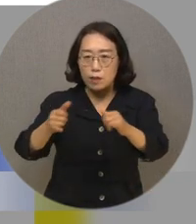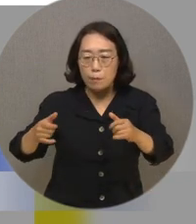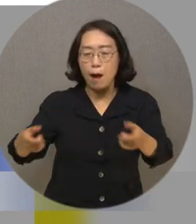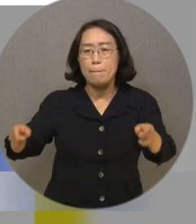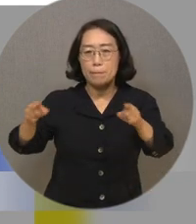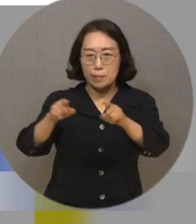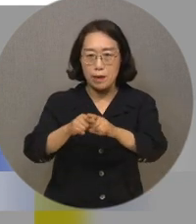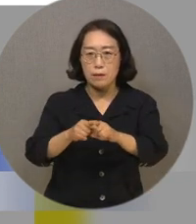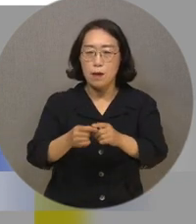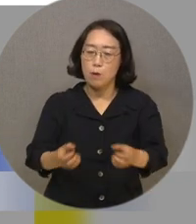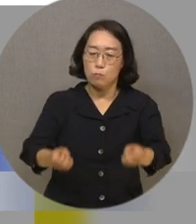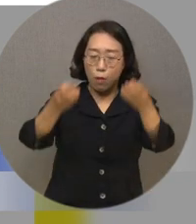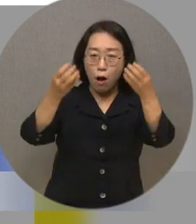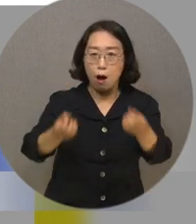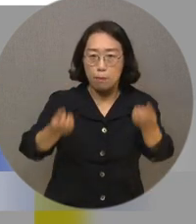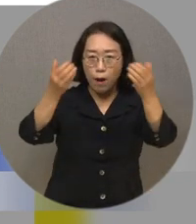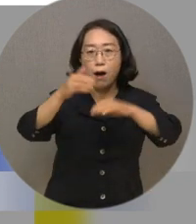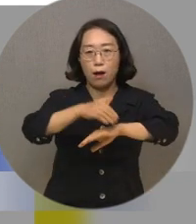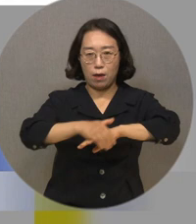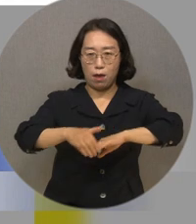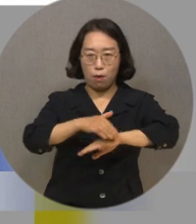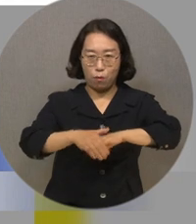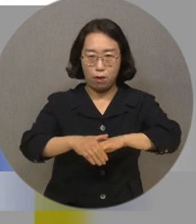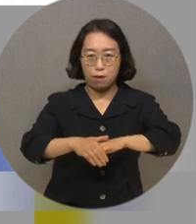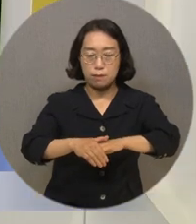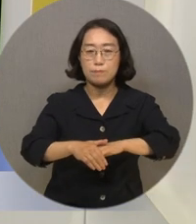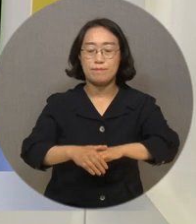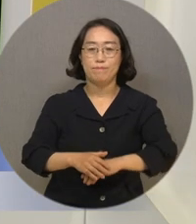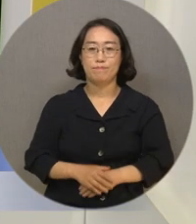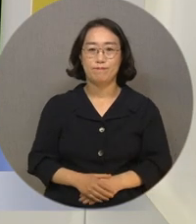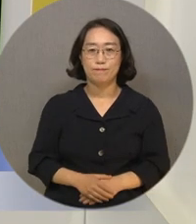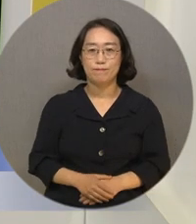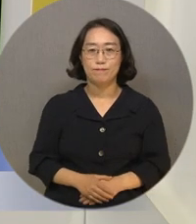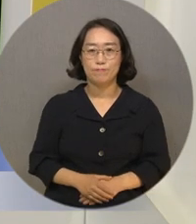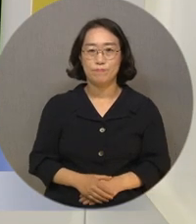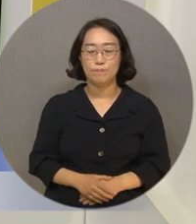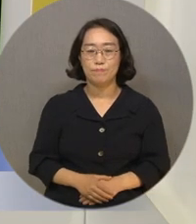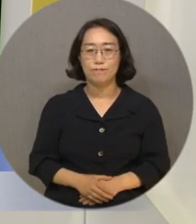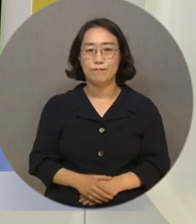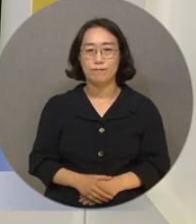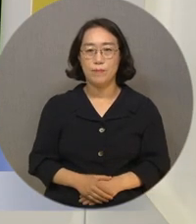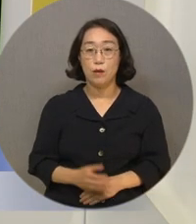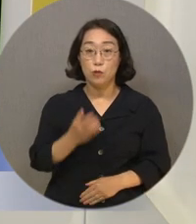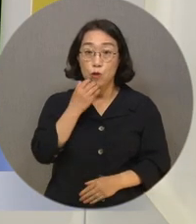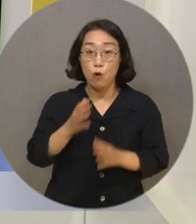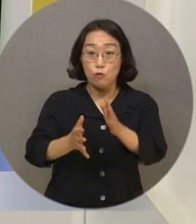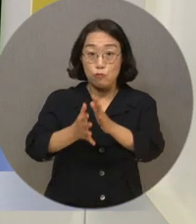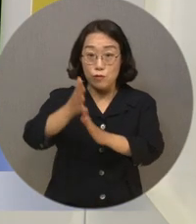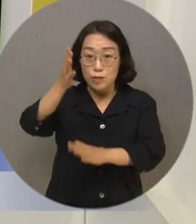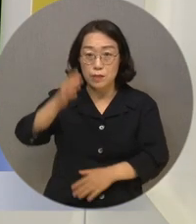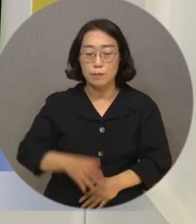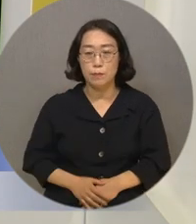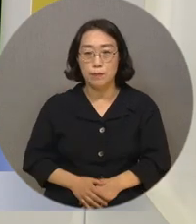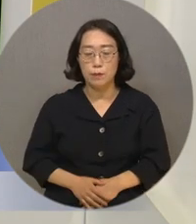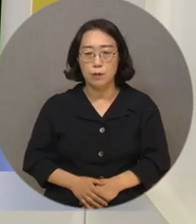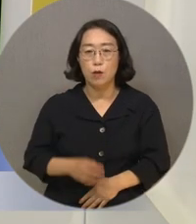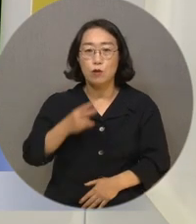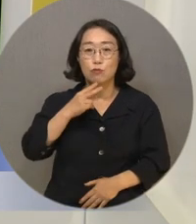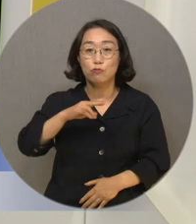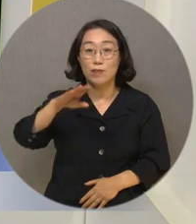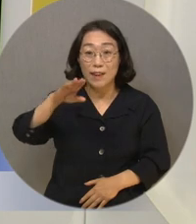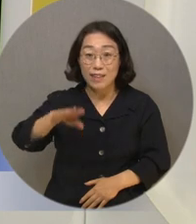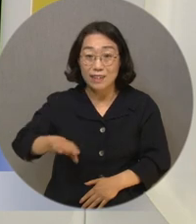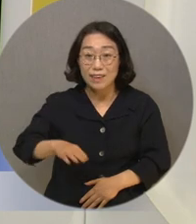다양한 행사를 마련할 것이라고 말했습니다 다음 뉴스입니다 서울시가 24개월 이하